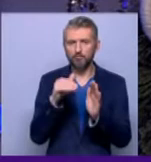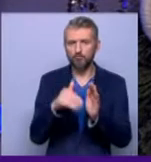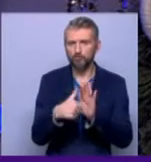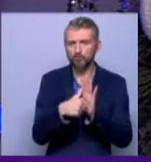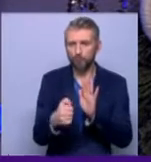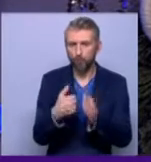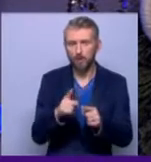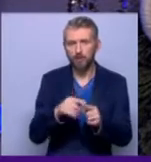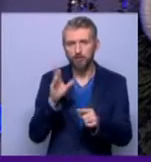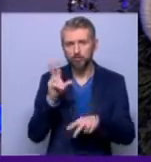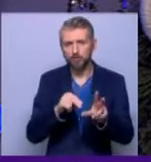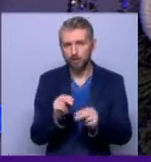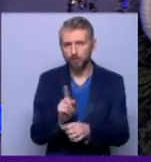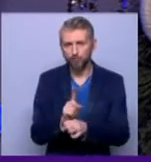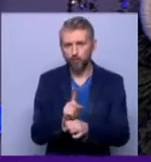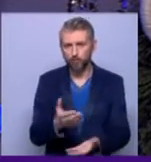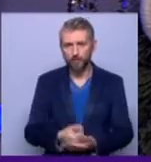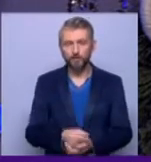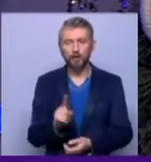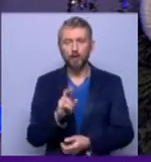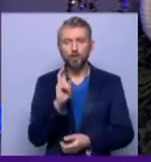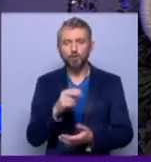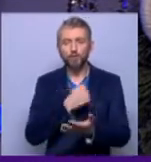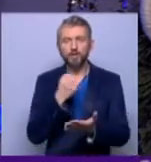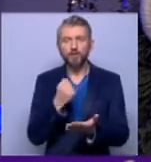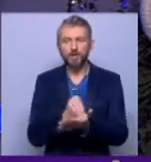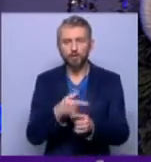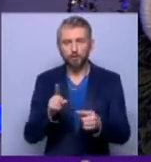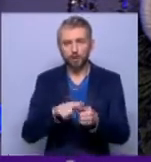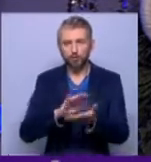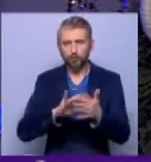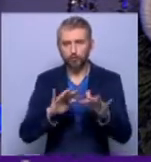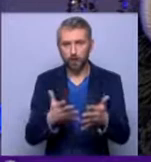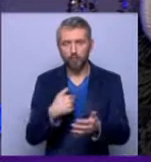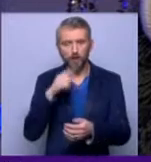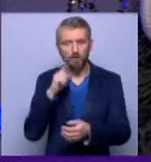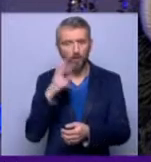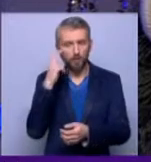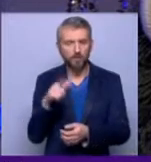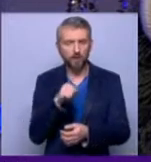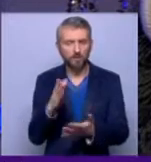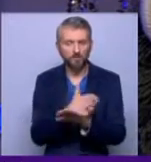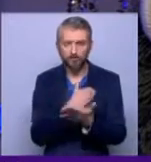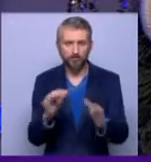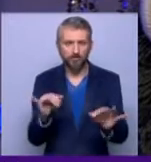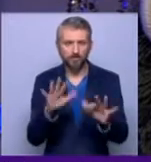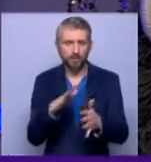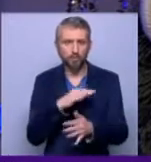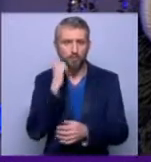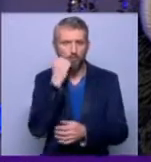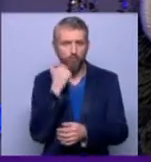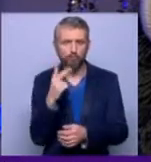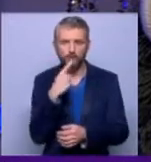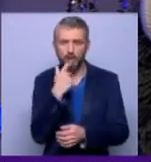считаться в рамках нормально. И в нормах. Угу. Да, для того, чтобы подтвердить вот эту вот ситуацию, ну вот я знаю, что в Киевгазе там вообще история была про бабушку с красным